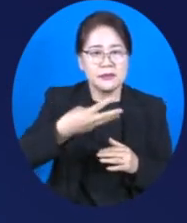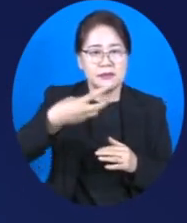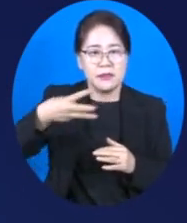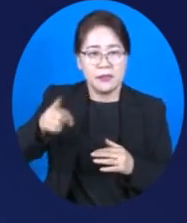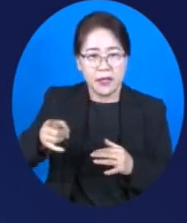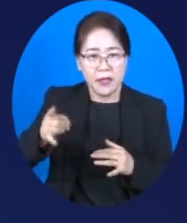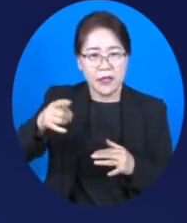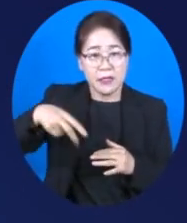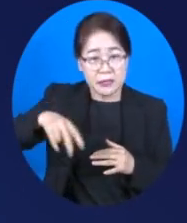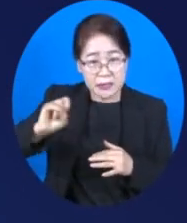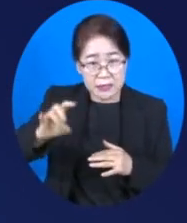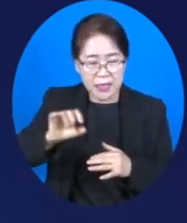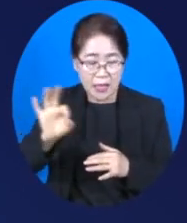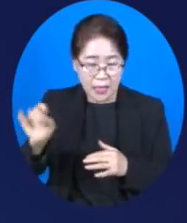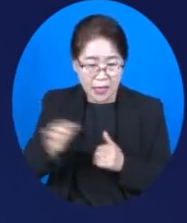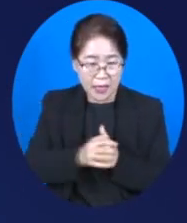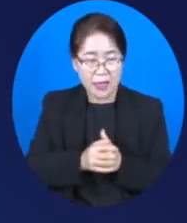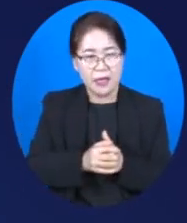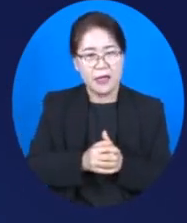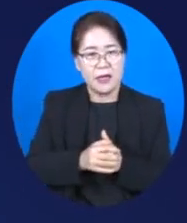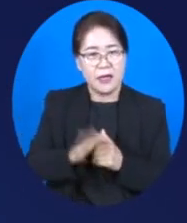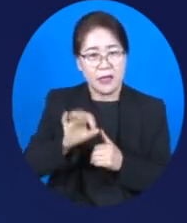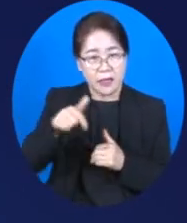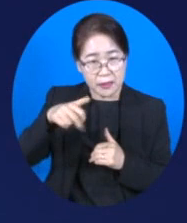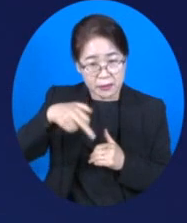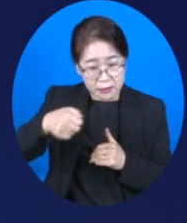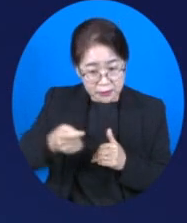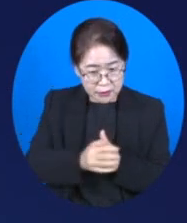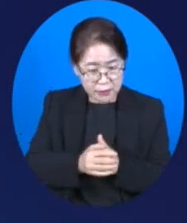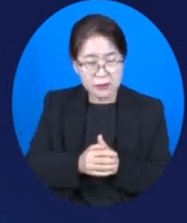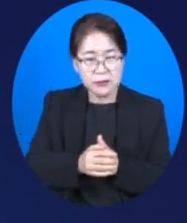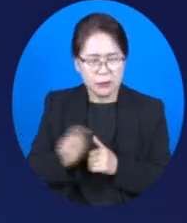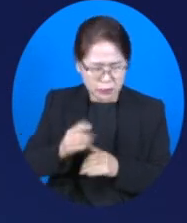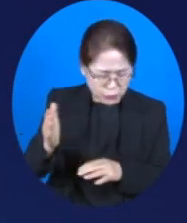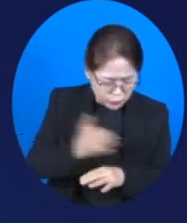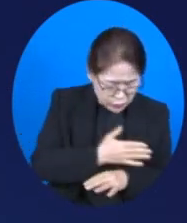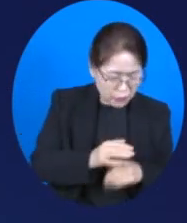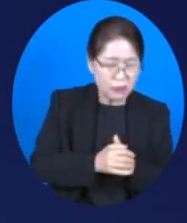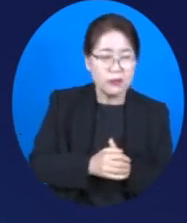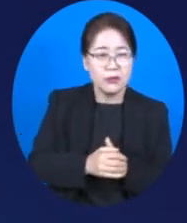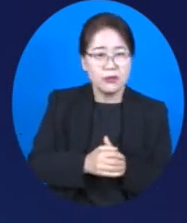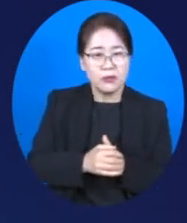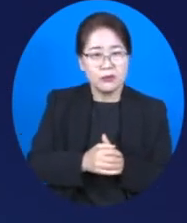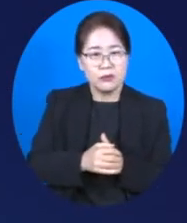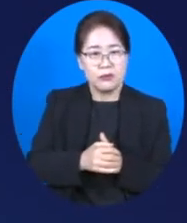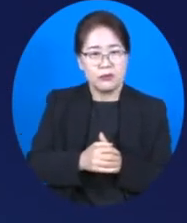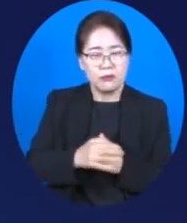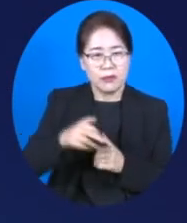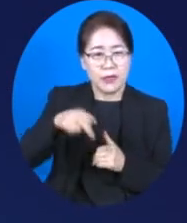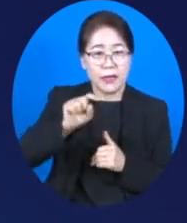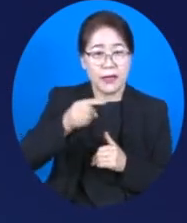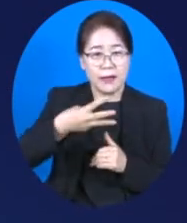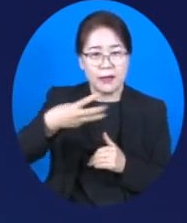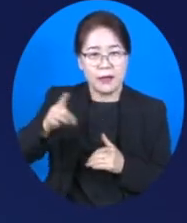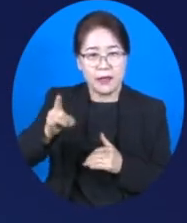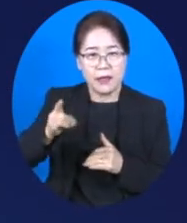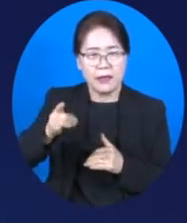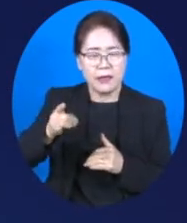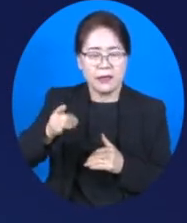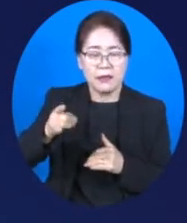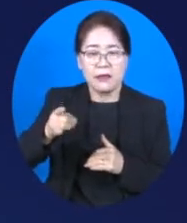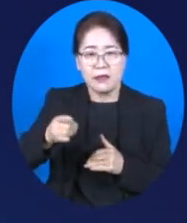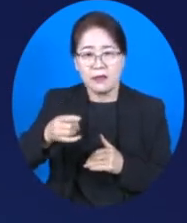에크, 무엇으로부터라는 단어와 칼레오, 부르다라고 하는 단어의 합성어입니다. 그러니까 교회의